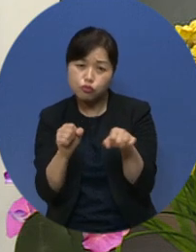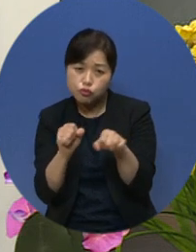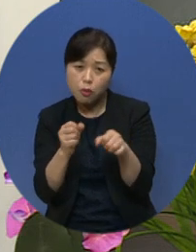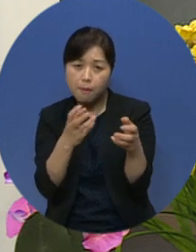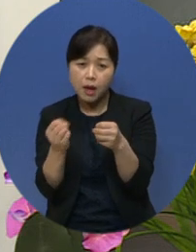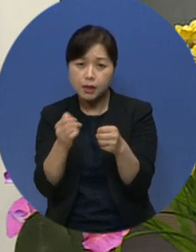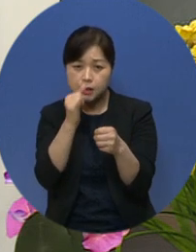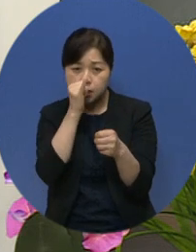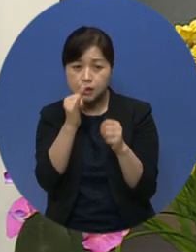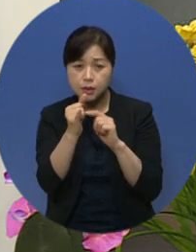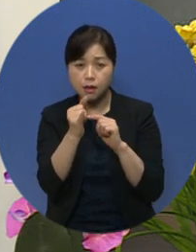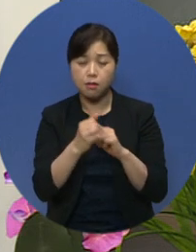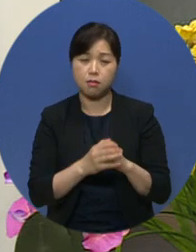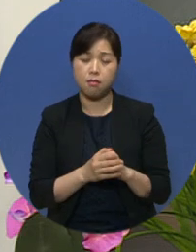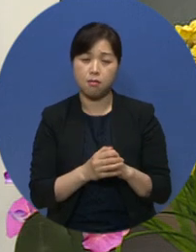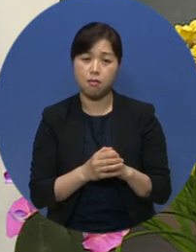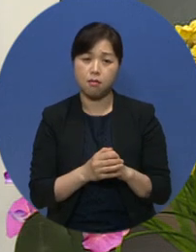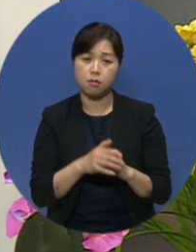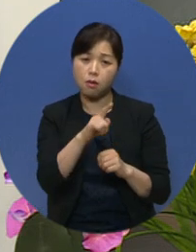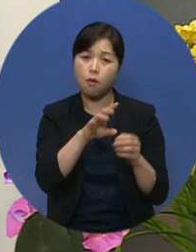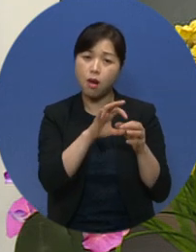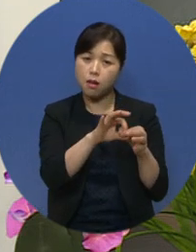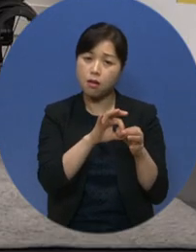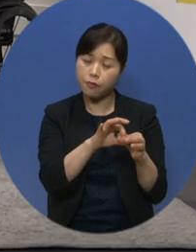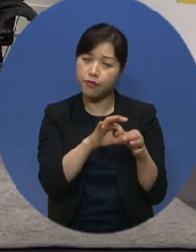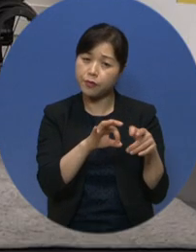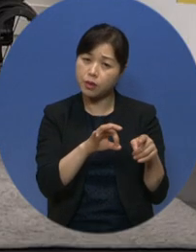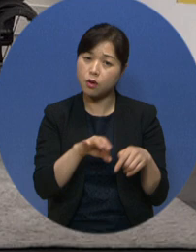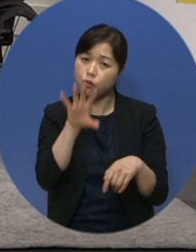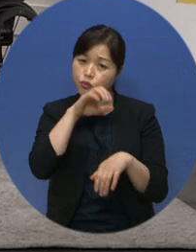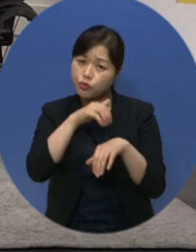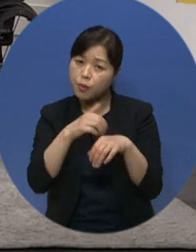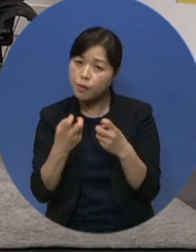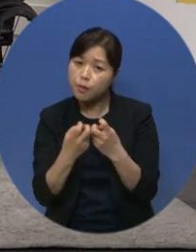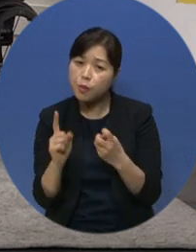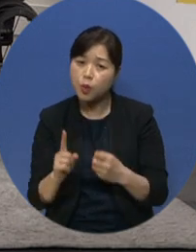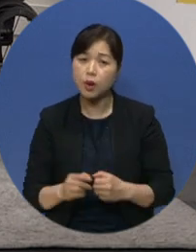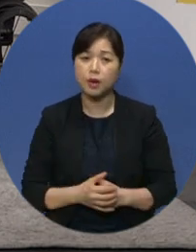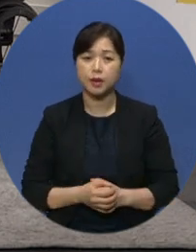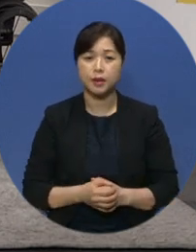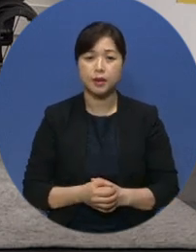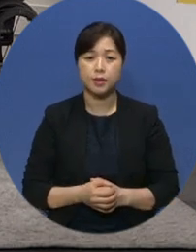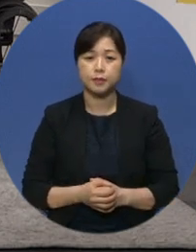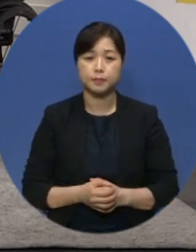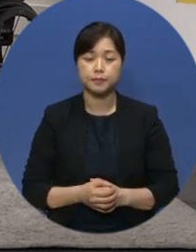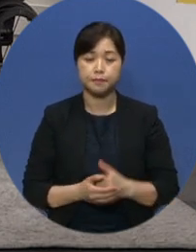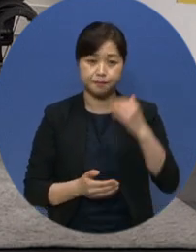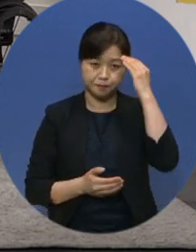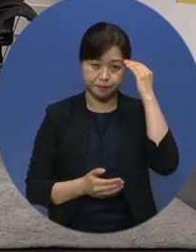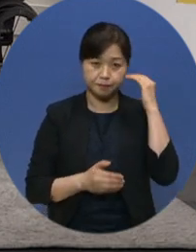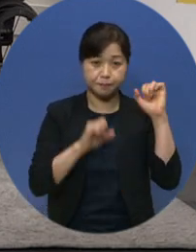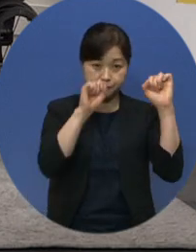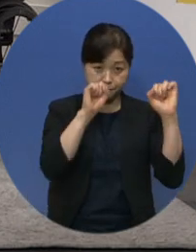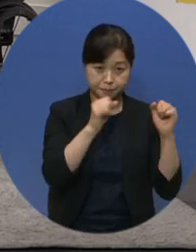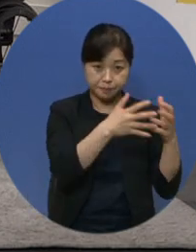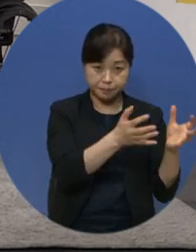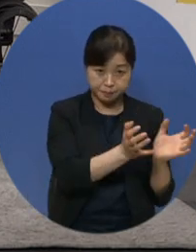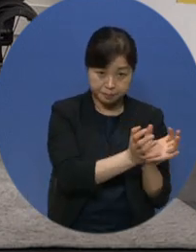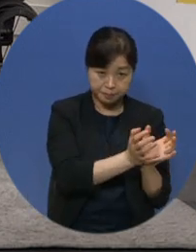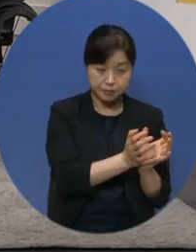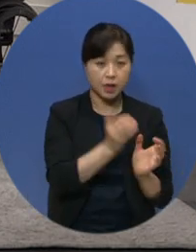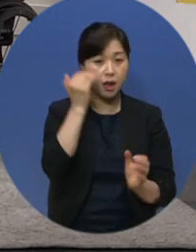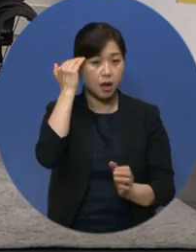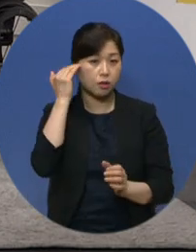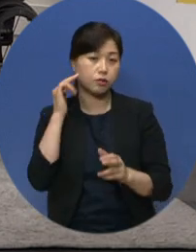단체 운동 4 뭐 어떻게 처리하고 있습니까 그래서 이제 그 대한체육회에 나 이제 우리가 대한장애인체육회 나